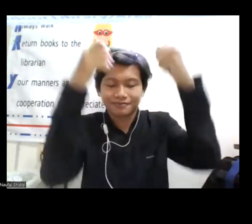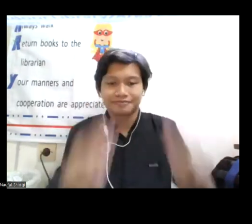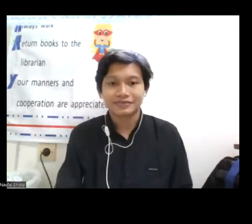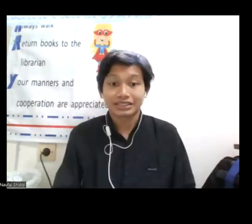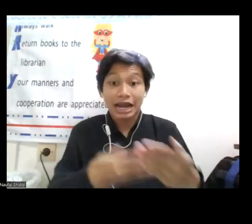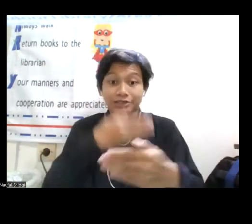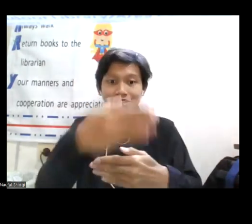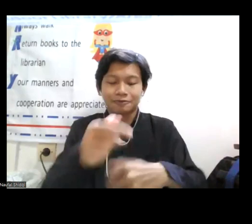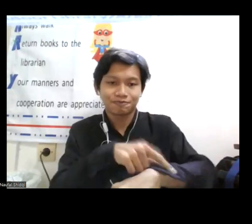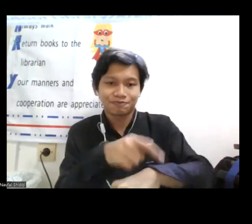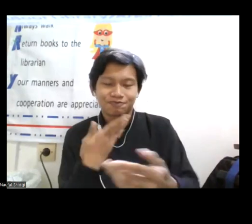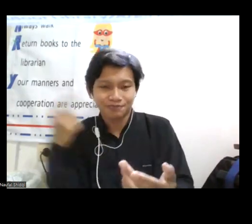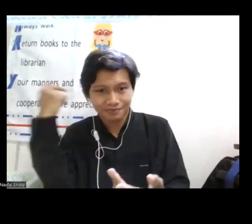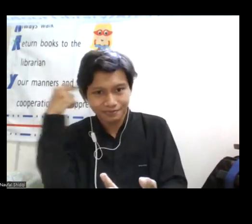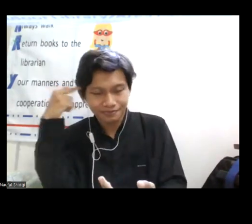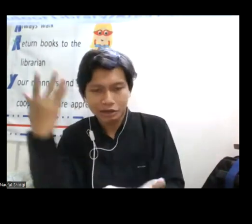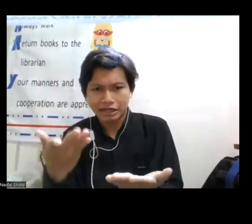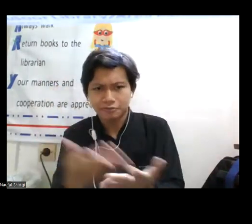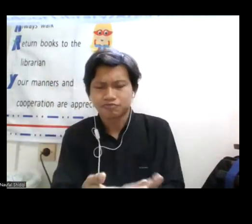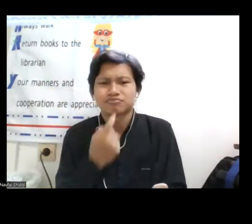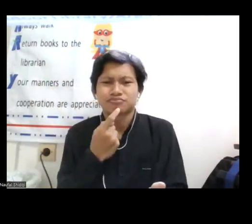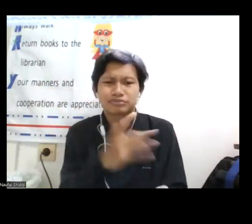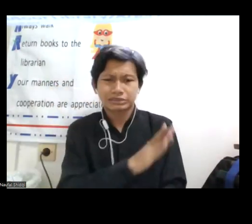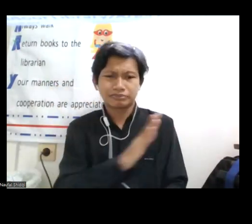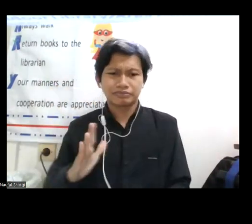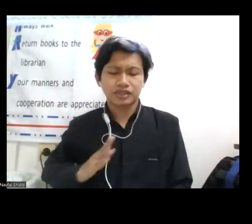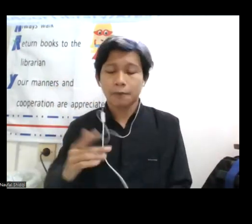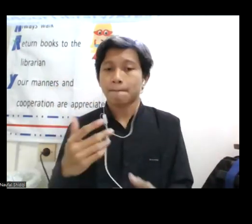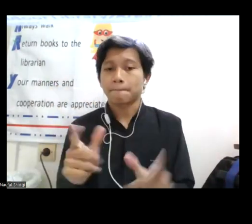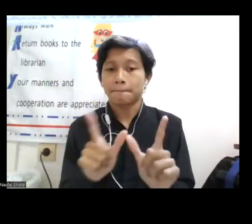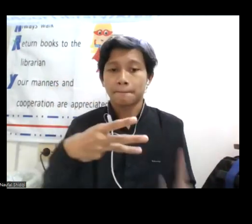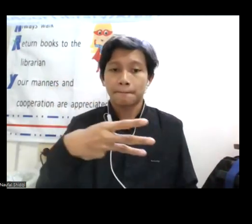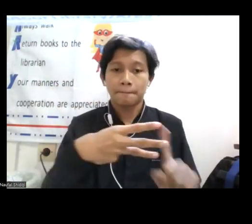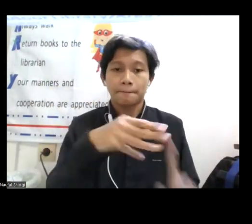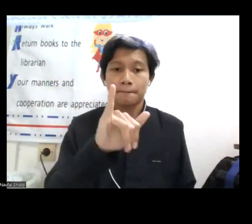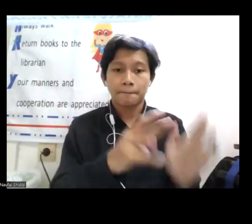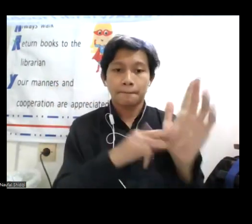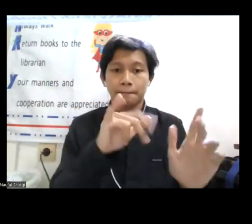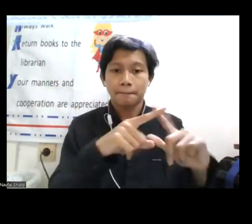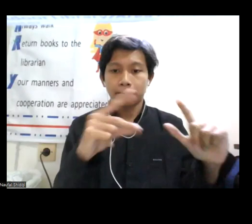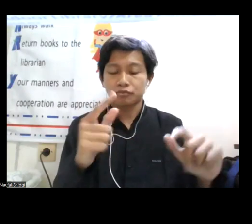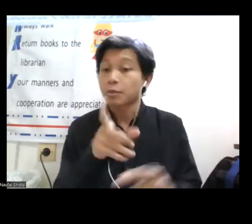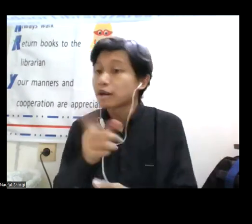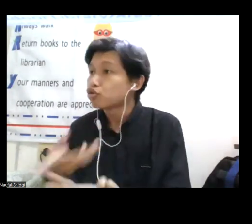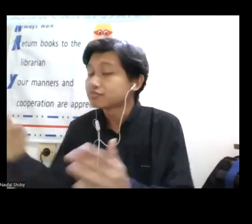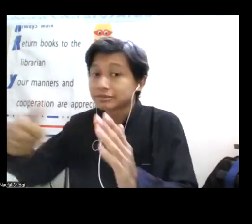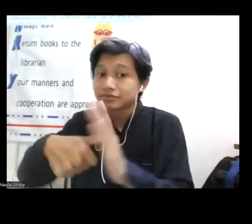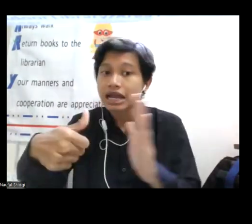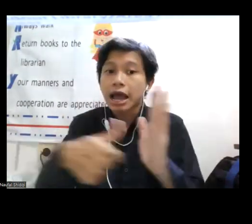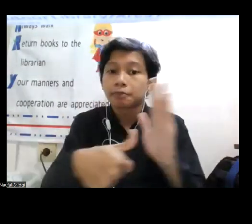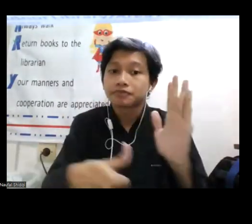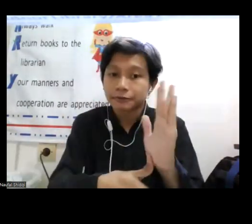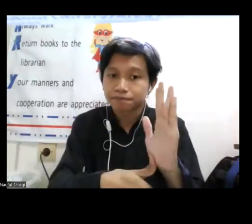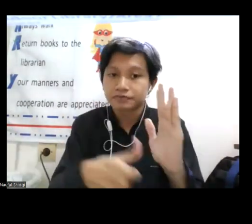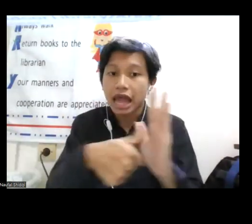mengingatkan kembali kepada para peserta webinar yang belum mengisi presensi silahkan mengisi